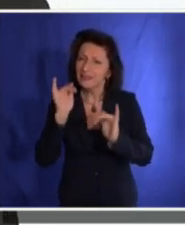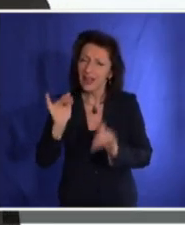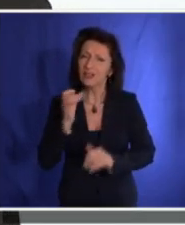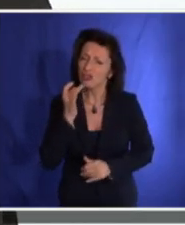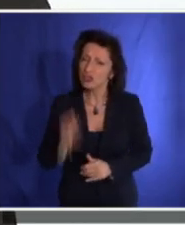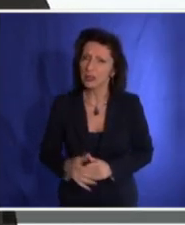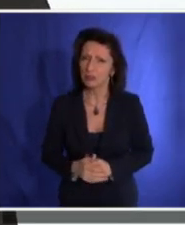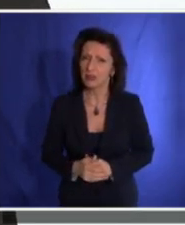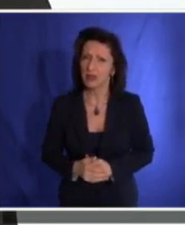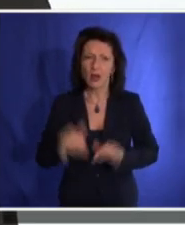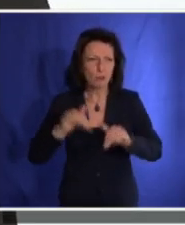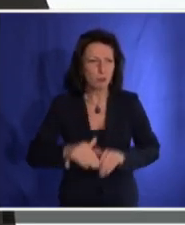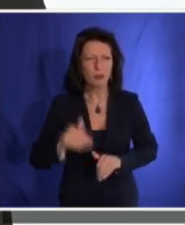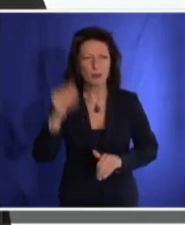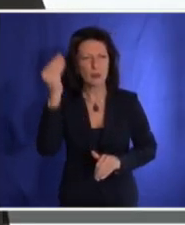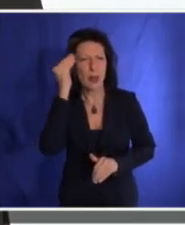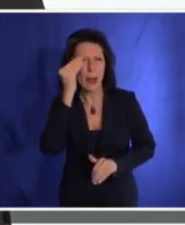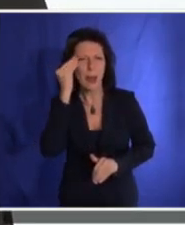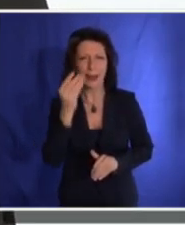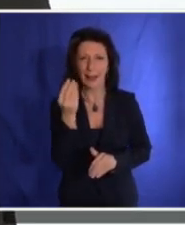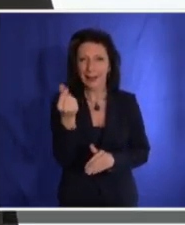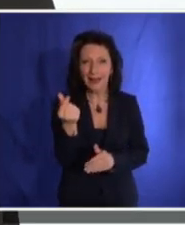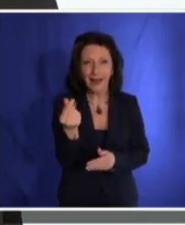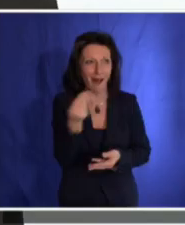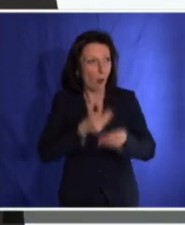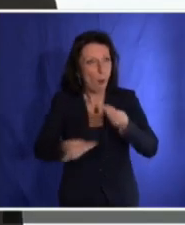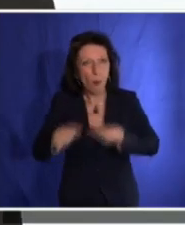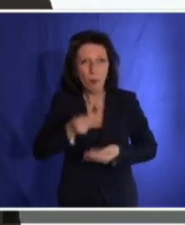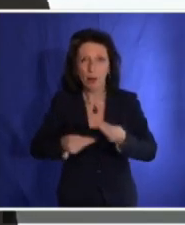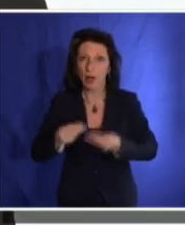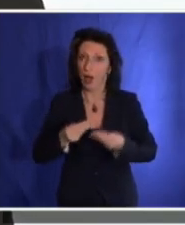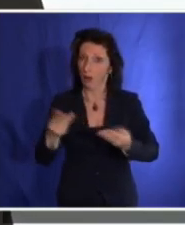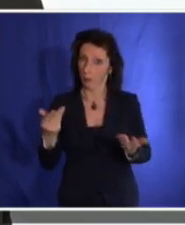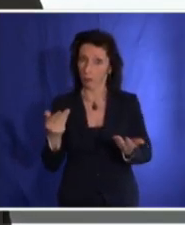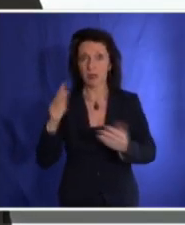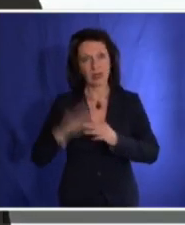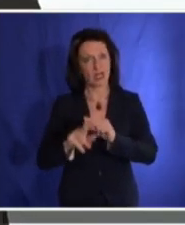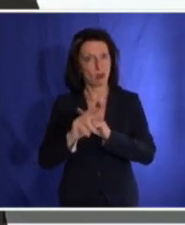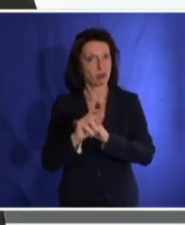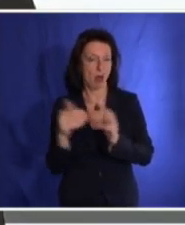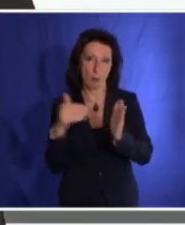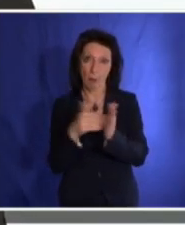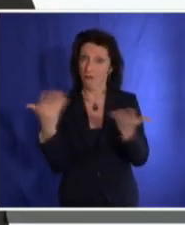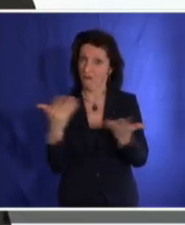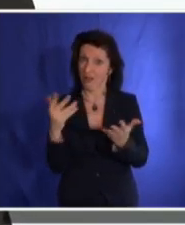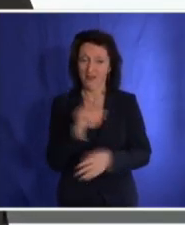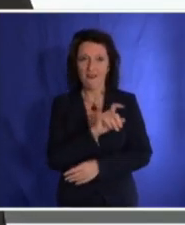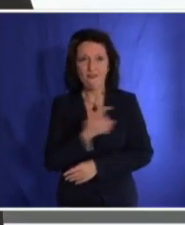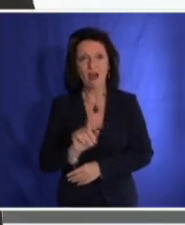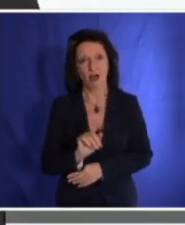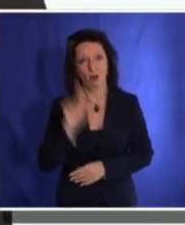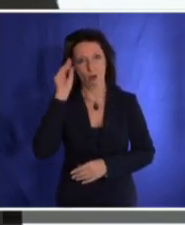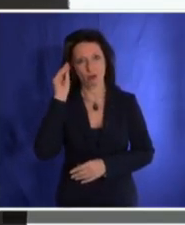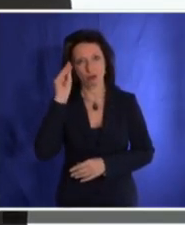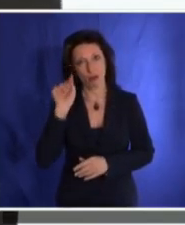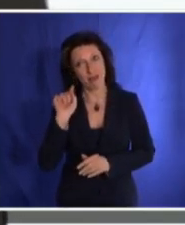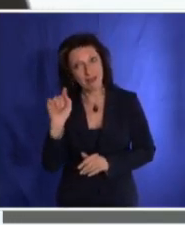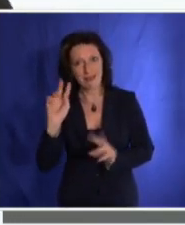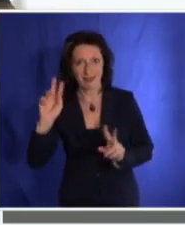es wirtschaften lernen. Und wir brauchen in Niederösterreich zu auch die Fachhochschule. Das ist ein Thema, an dem arbeiten wir